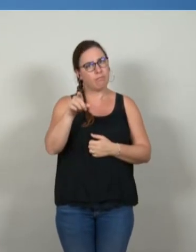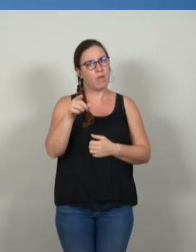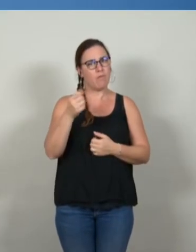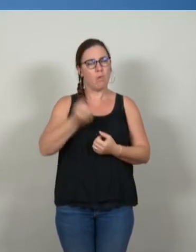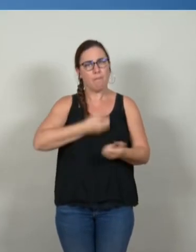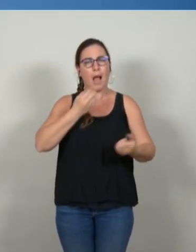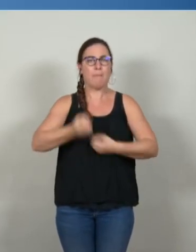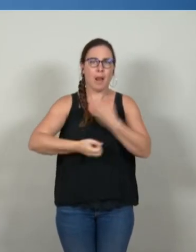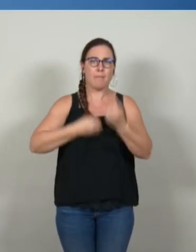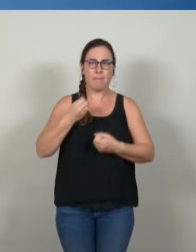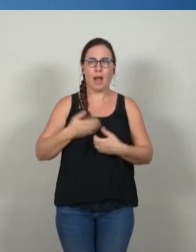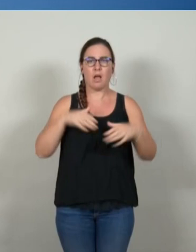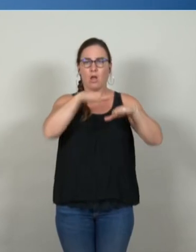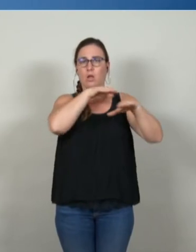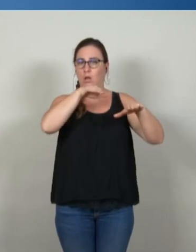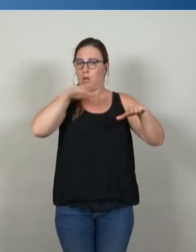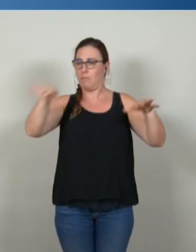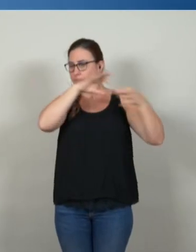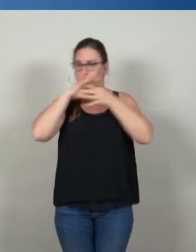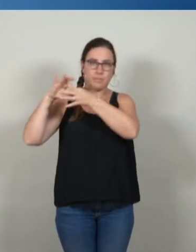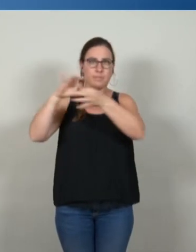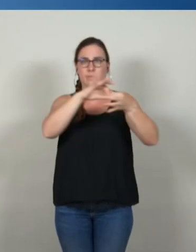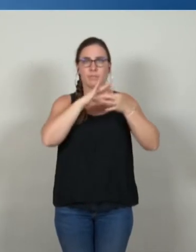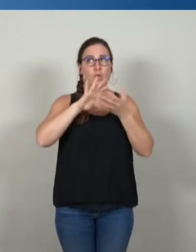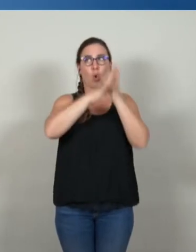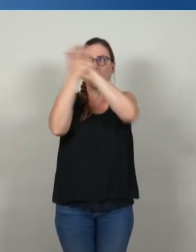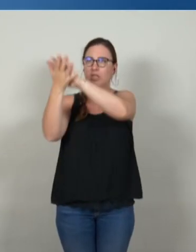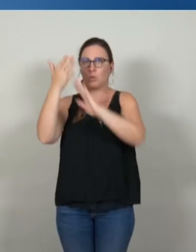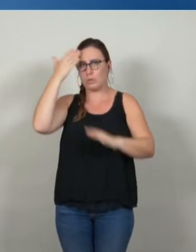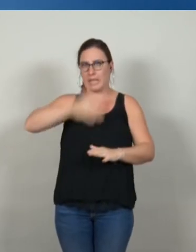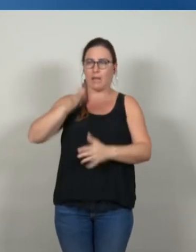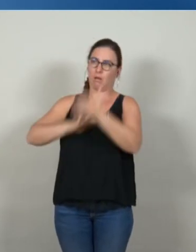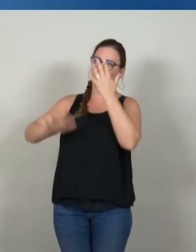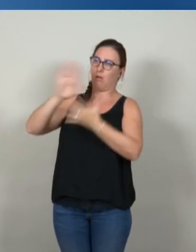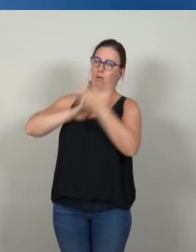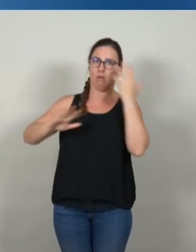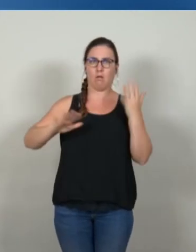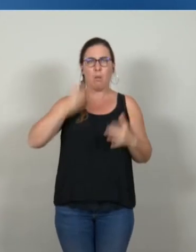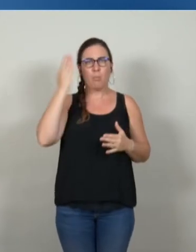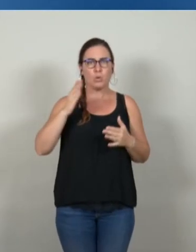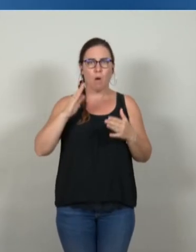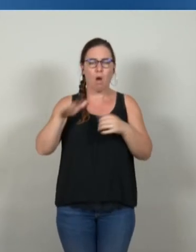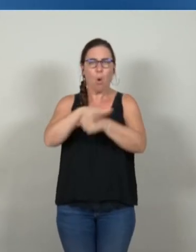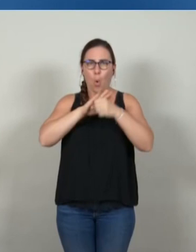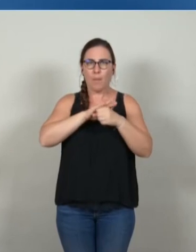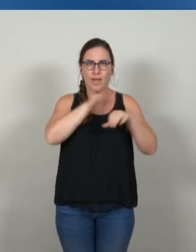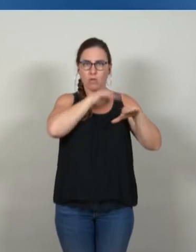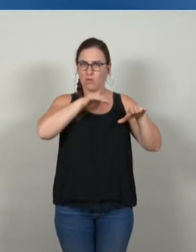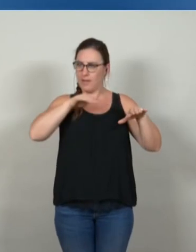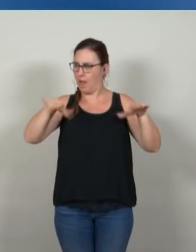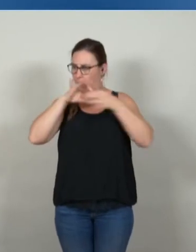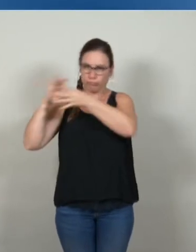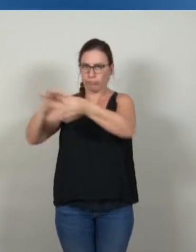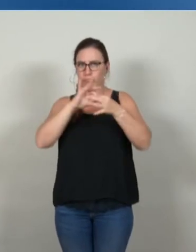sans arrêt la transfertilité des transitions il faudrait que tout soit transversal et que vous organisiez